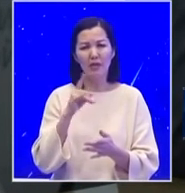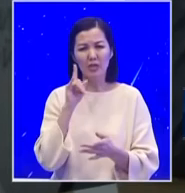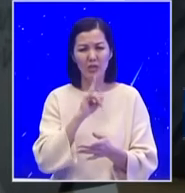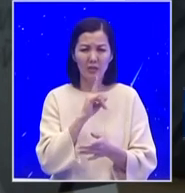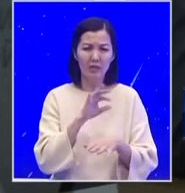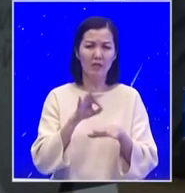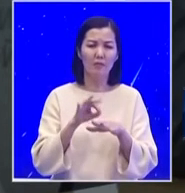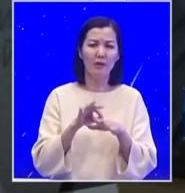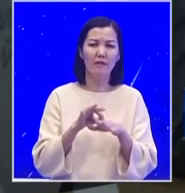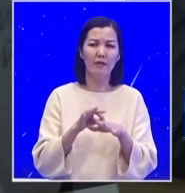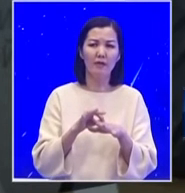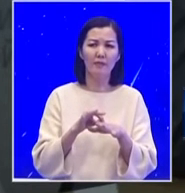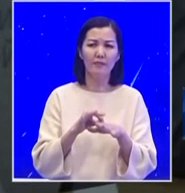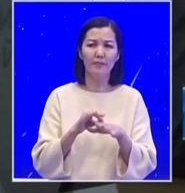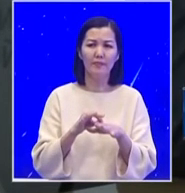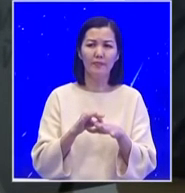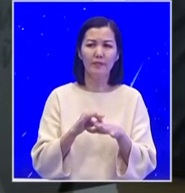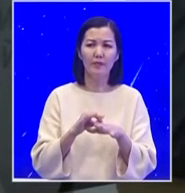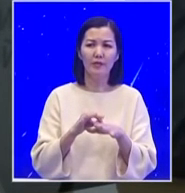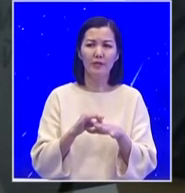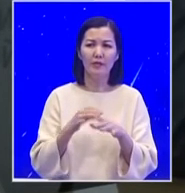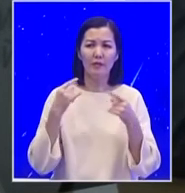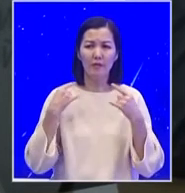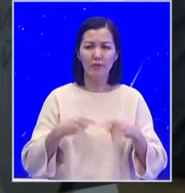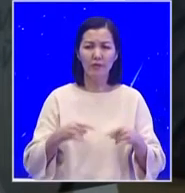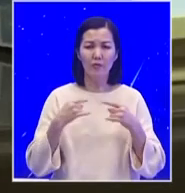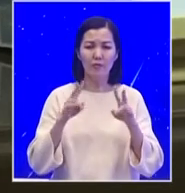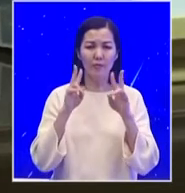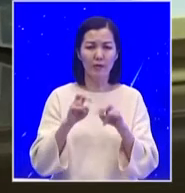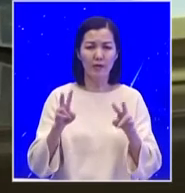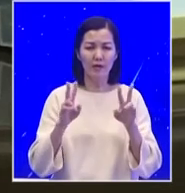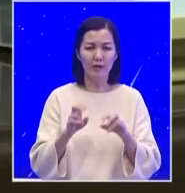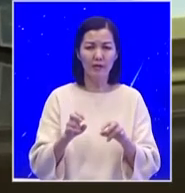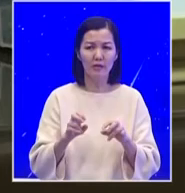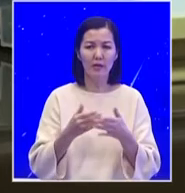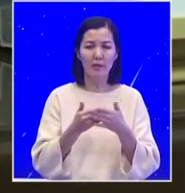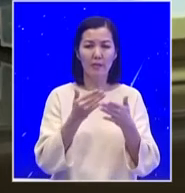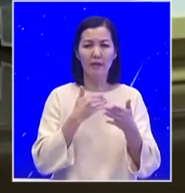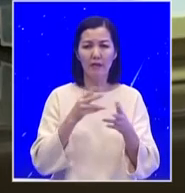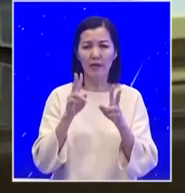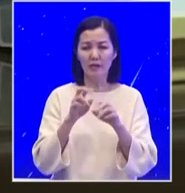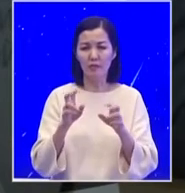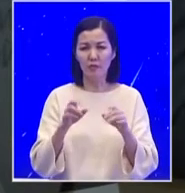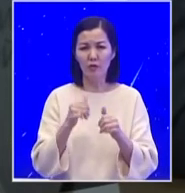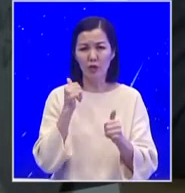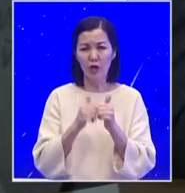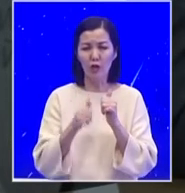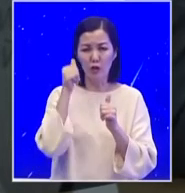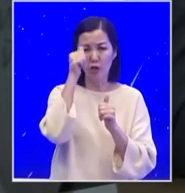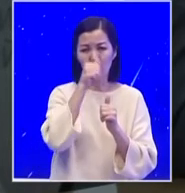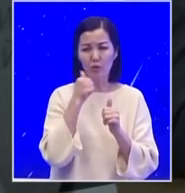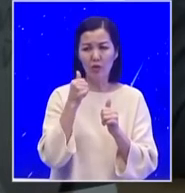И благодаря ПАК-системе, и флюоробан ежегодно мы проводим. Мы профилактический осмотр делаем органов дыхания